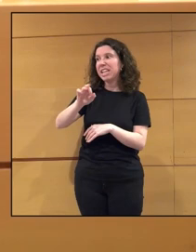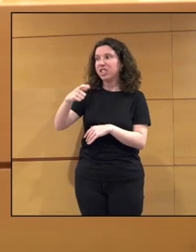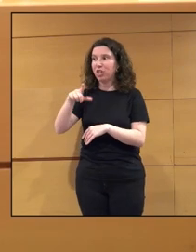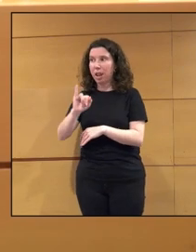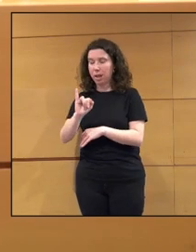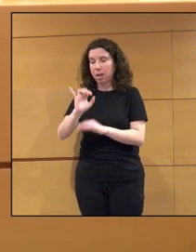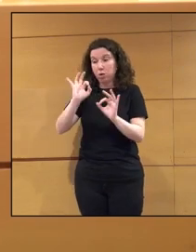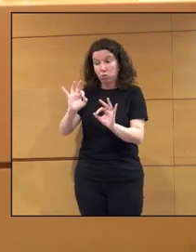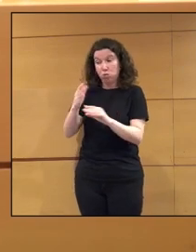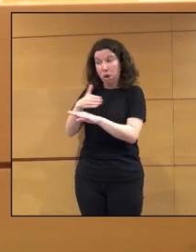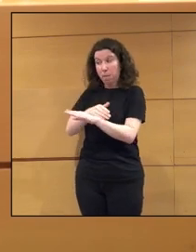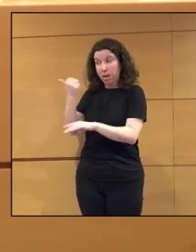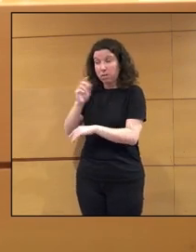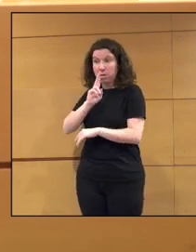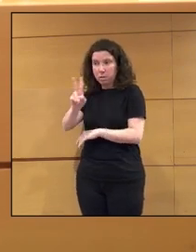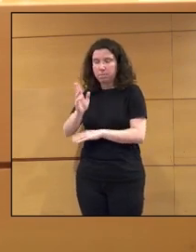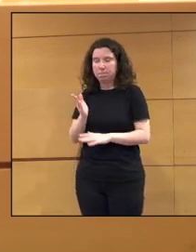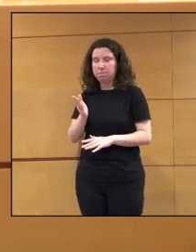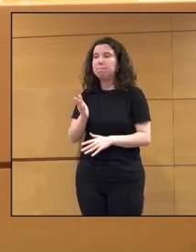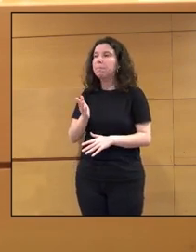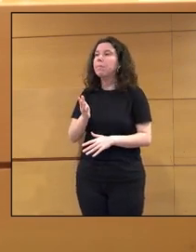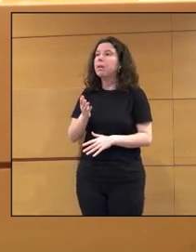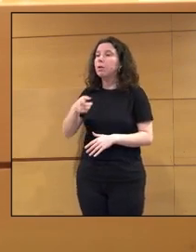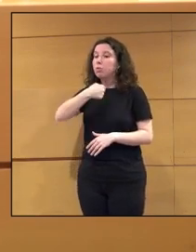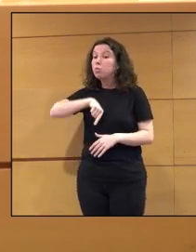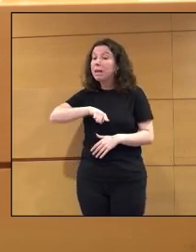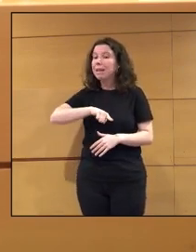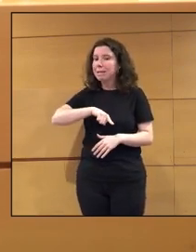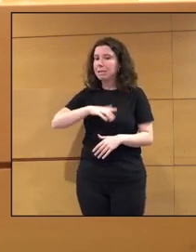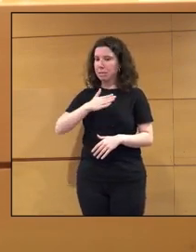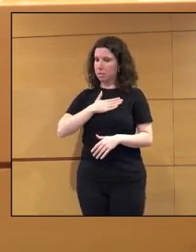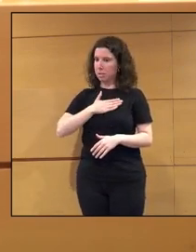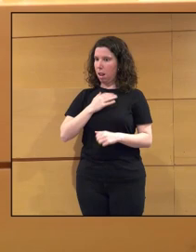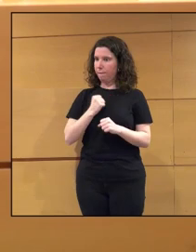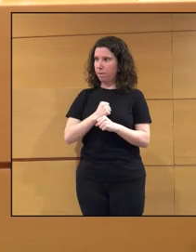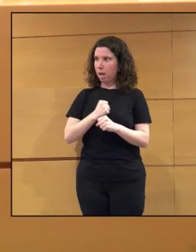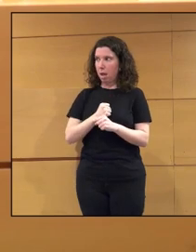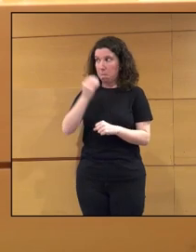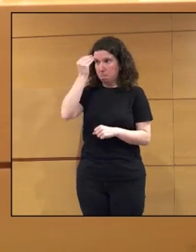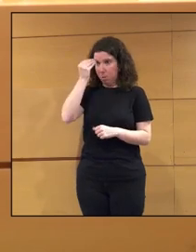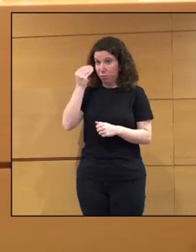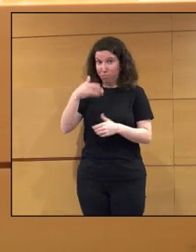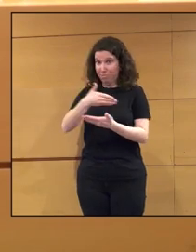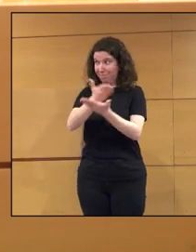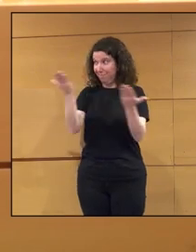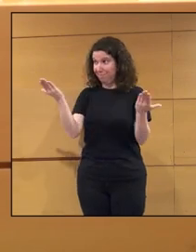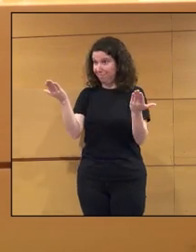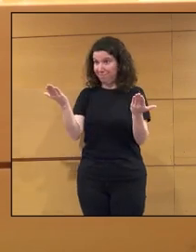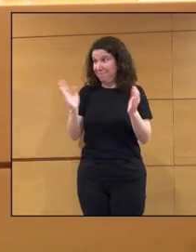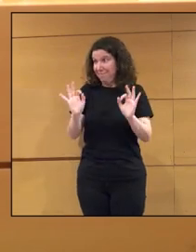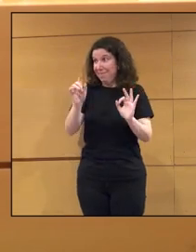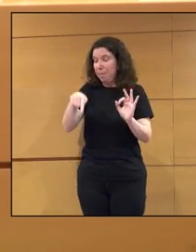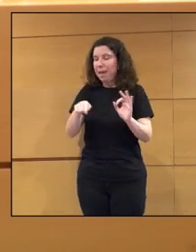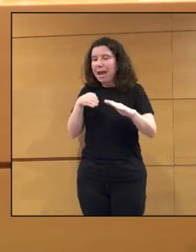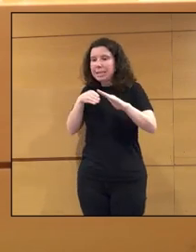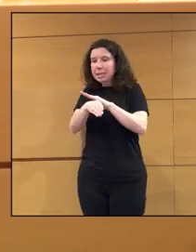Anna, que és que nosaltres el que ens trobem és que tenim la nostra pròpia feina, suposo que com tothom, i l'accessibilitat és com una cosa